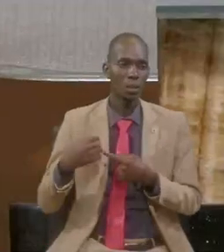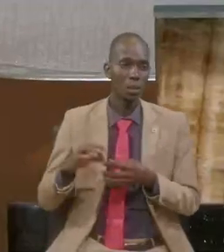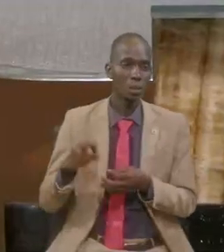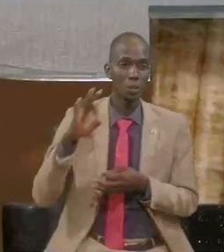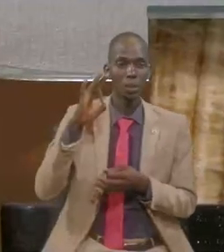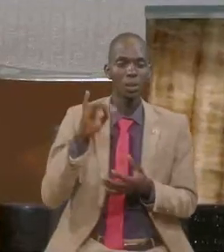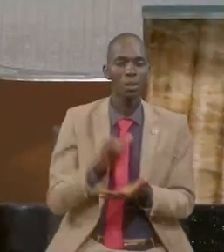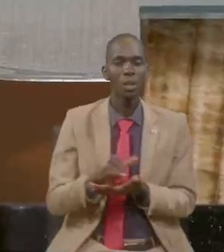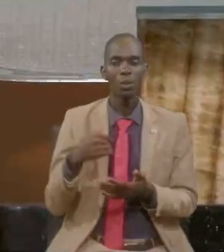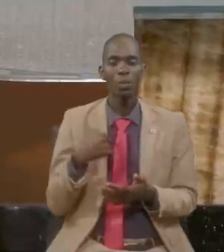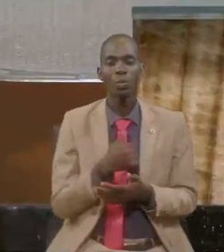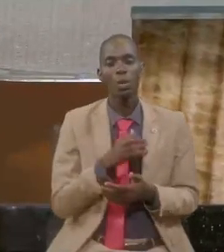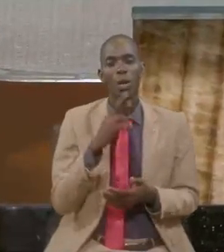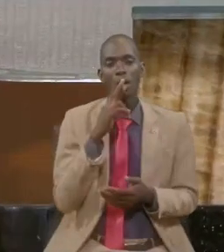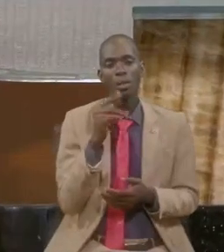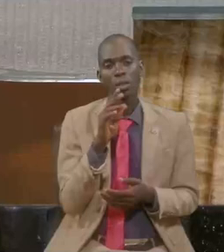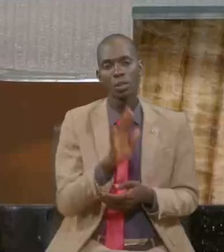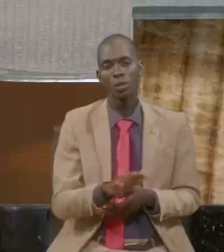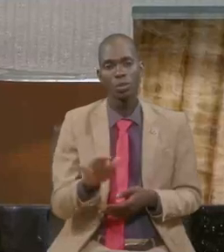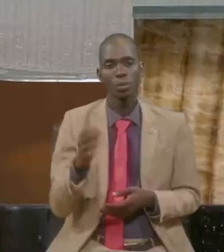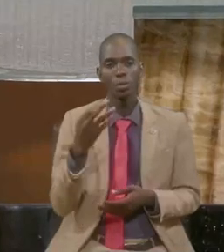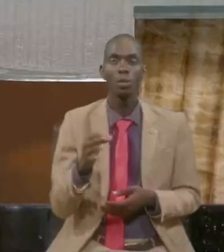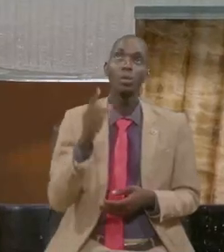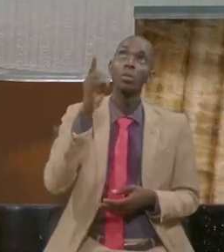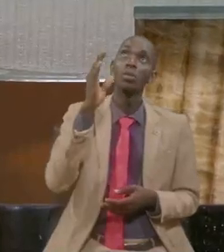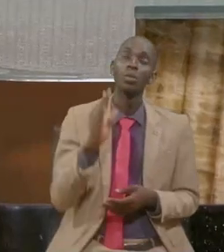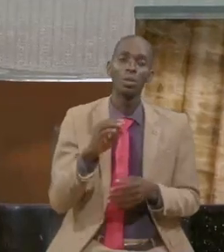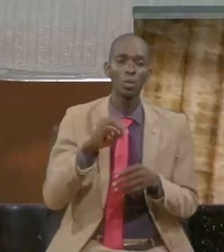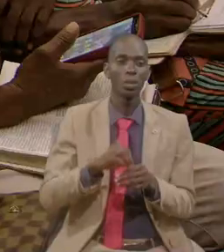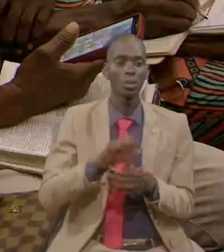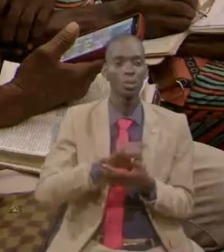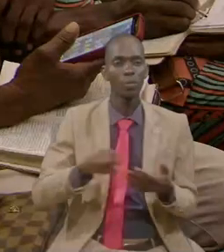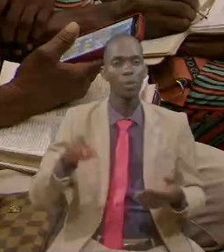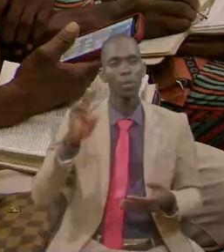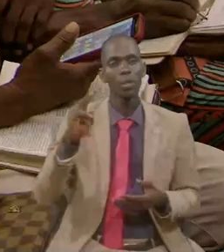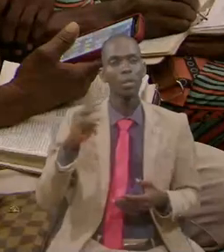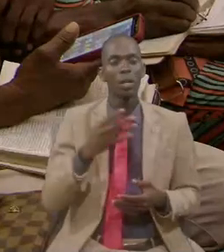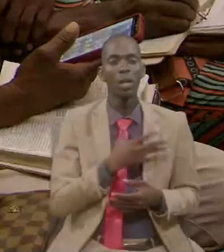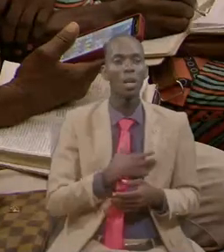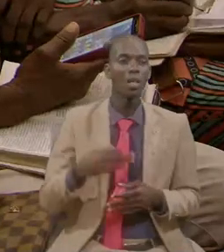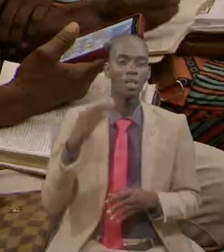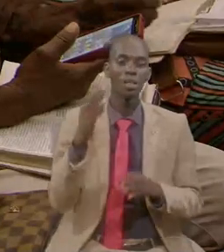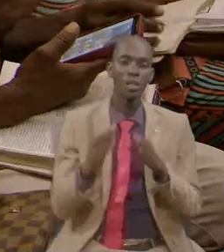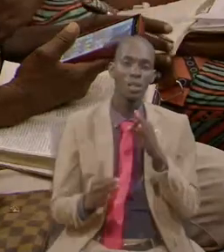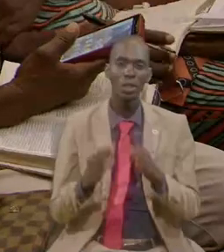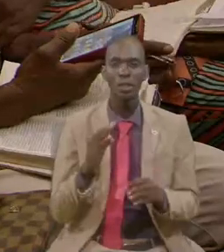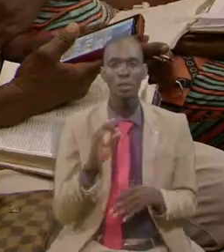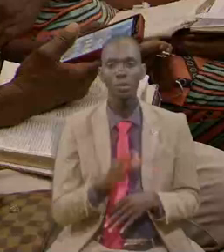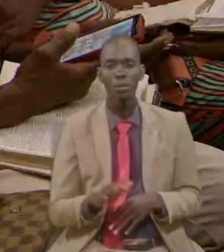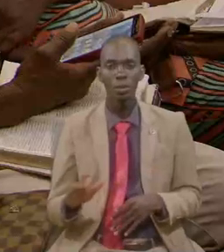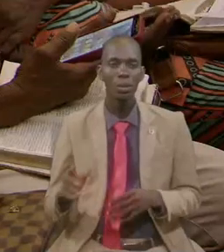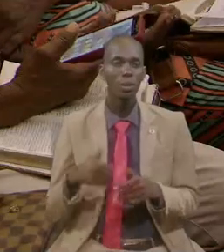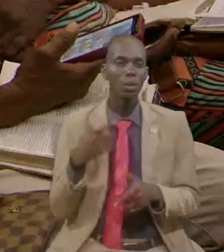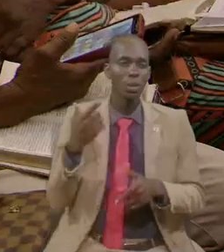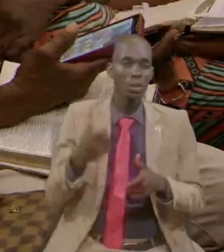notre esprit que nous sommes enfants de Dieu. 17, il s'était dit, or, si nous